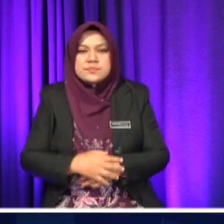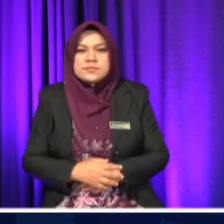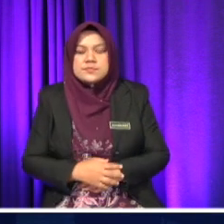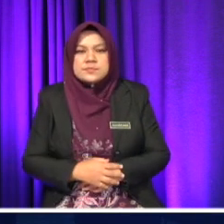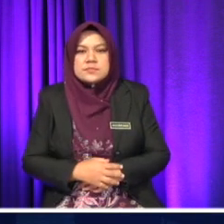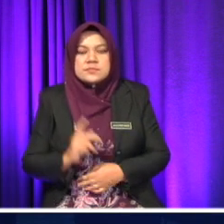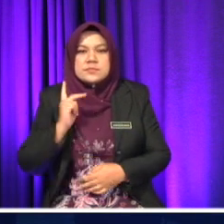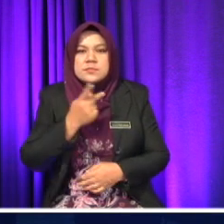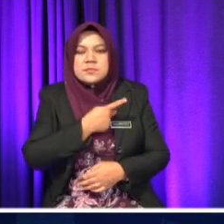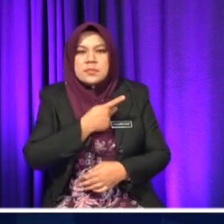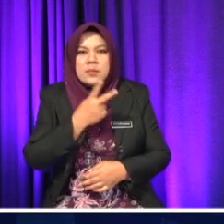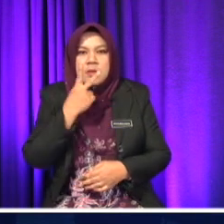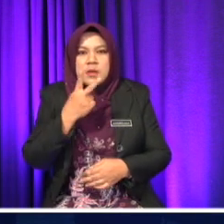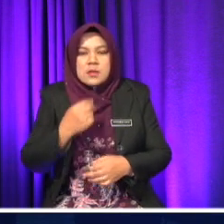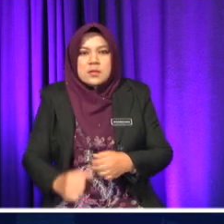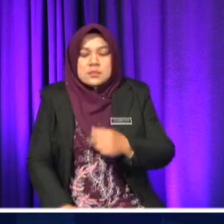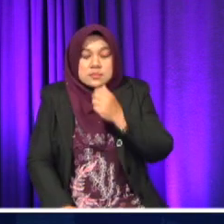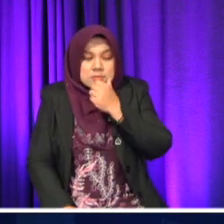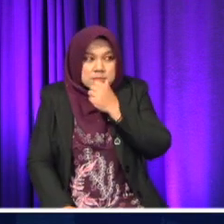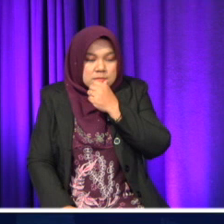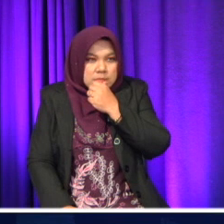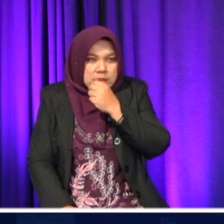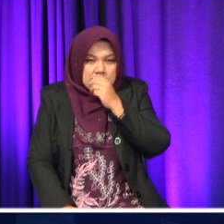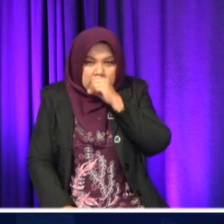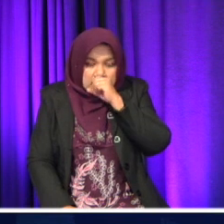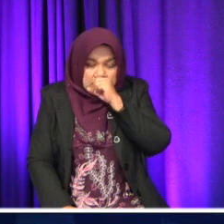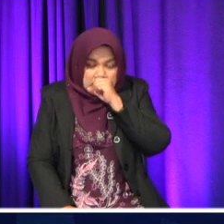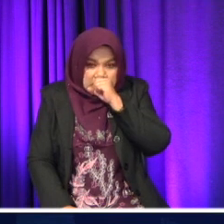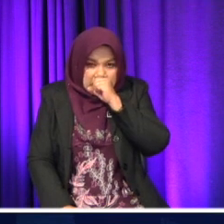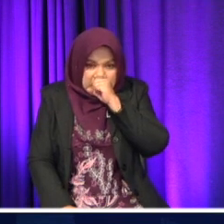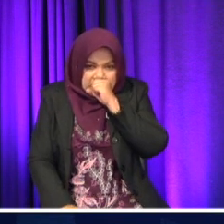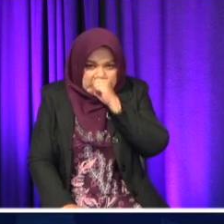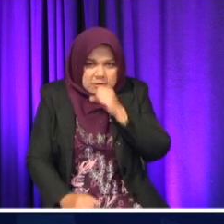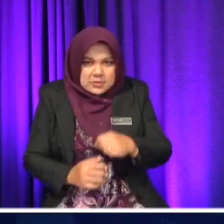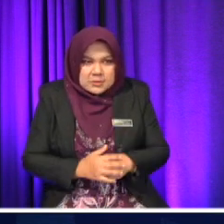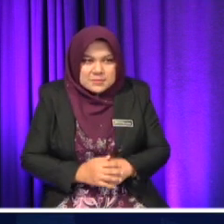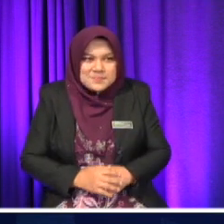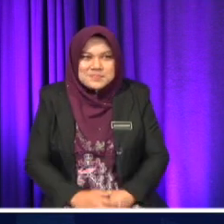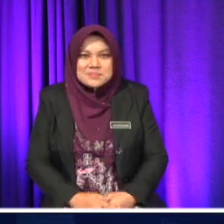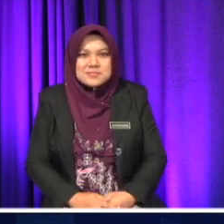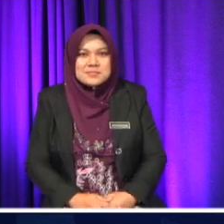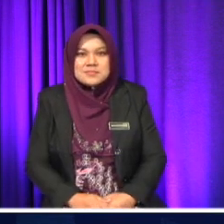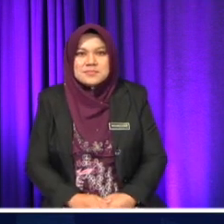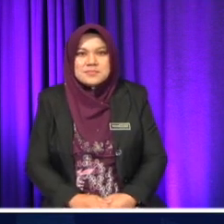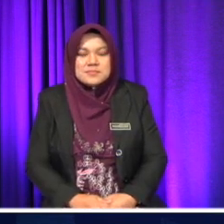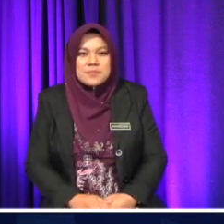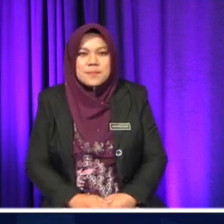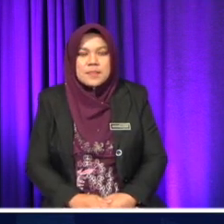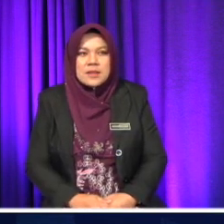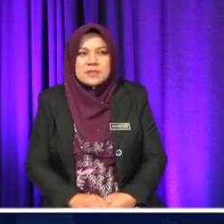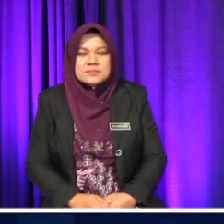kita ada 4 orang murid dalam Google Mic tambah kita dua dalam gelas nih tapi cara kita